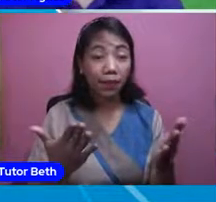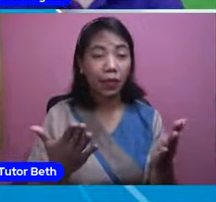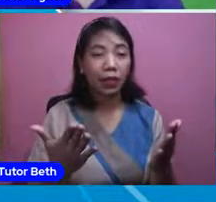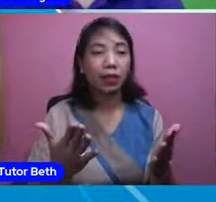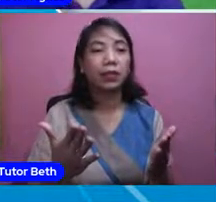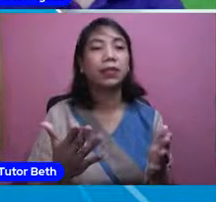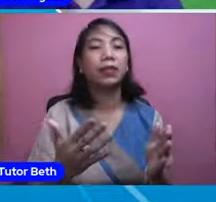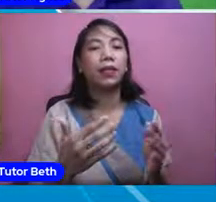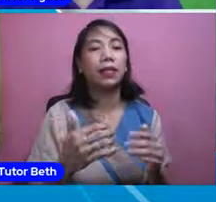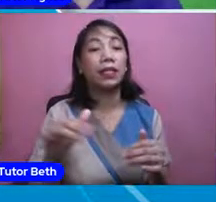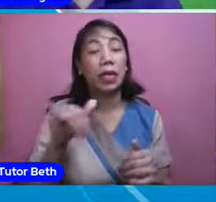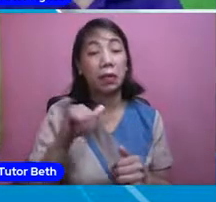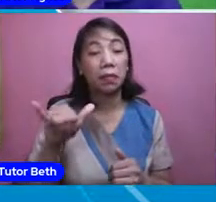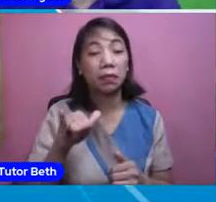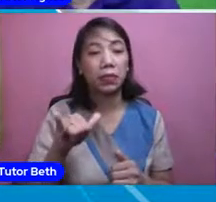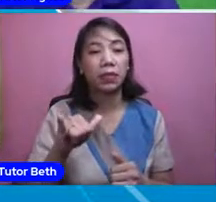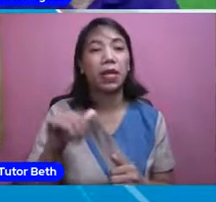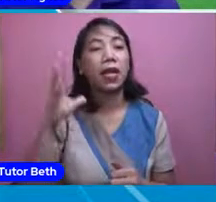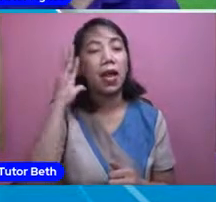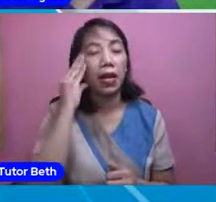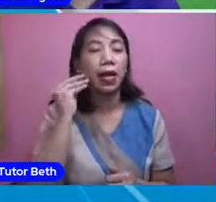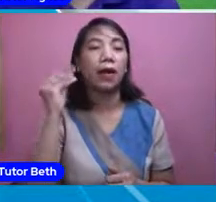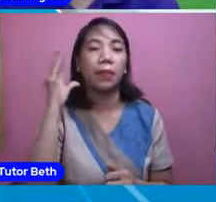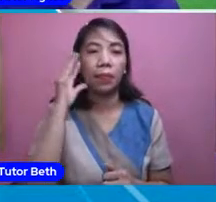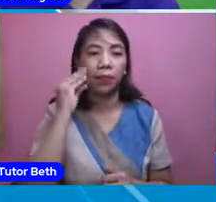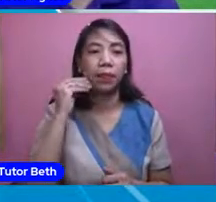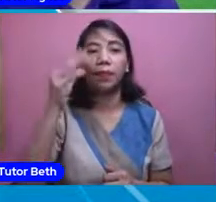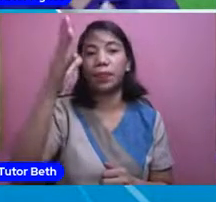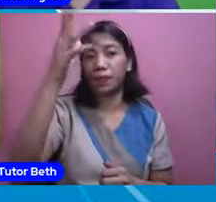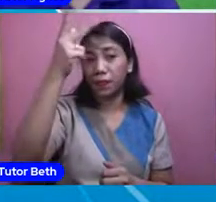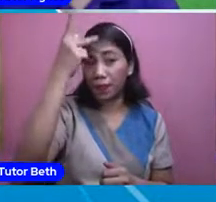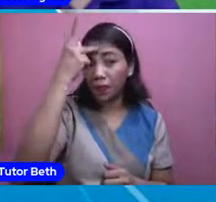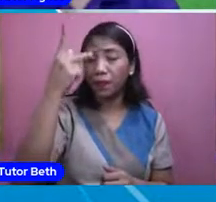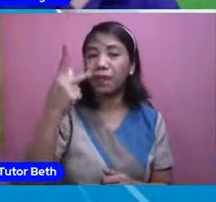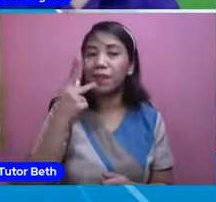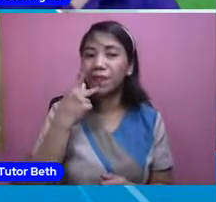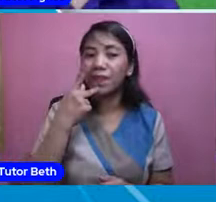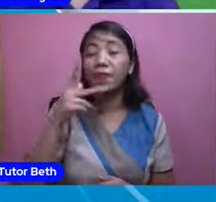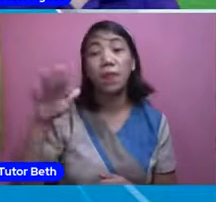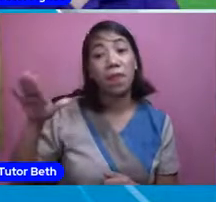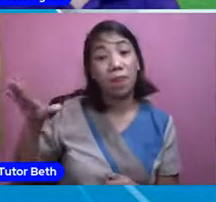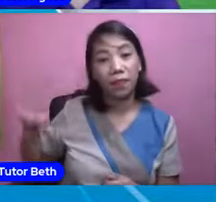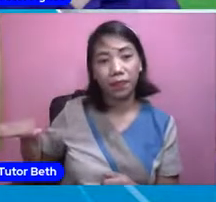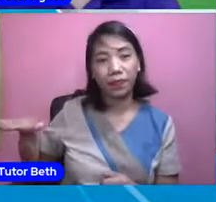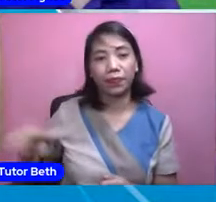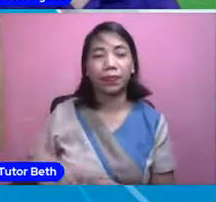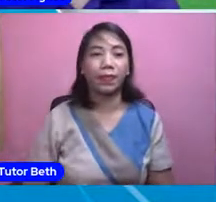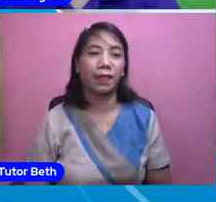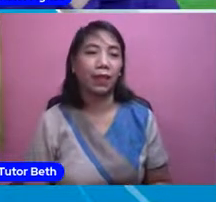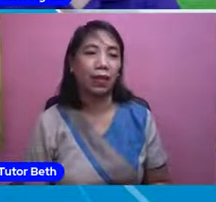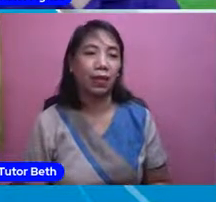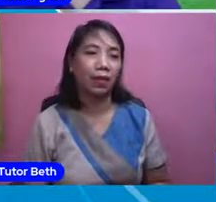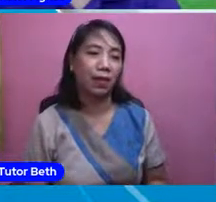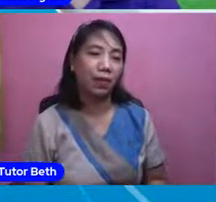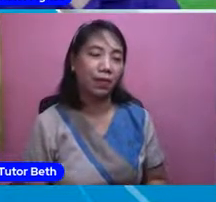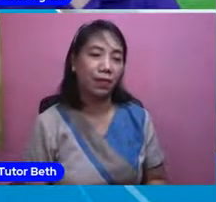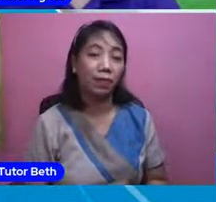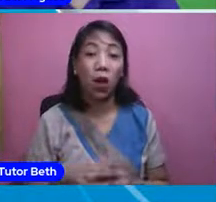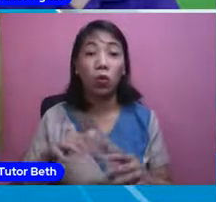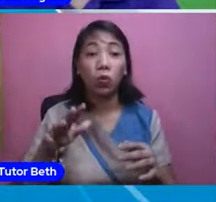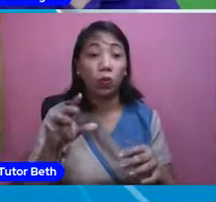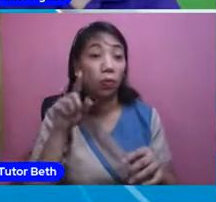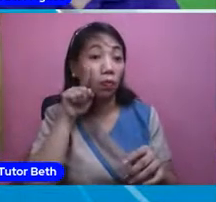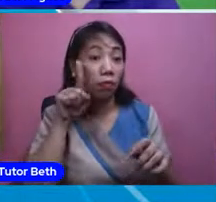sa naranasan ng magulang nyo nung sila ay maliit. Pwede yung maliit si mga kapatid mo,